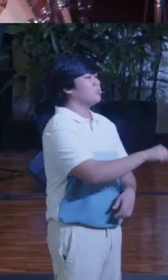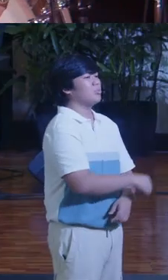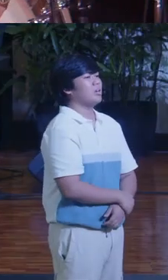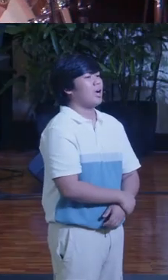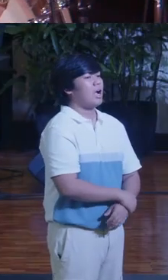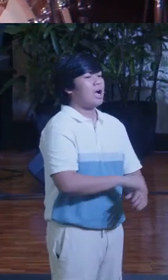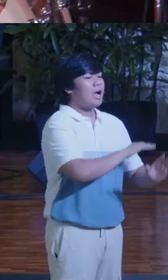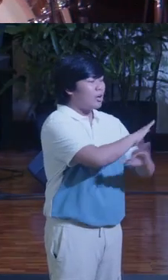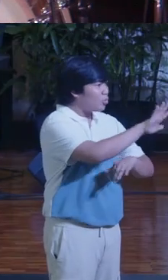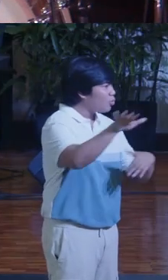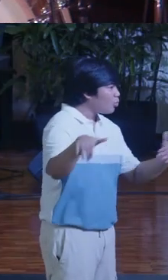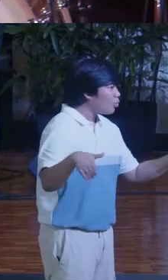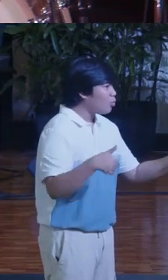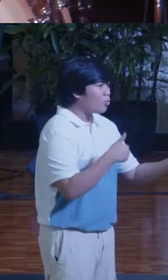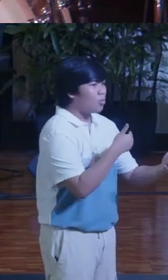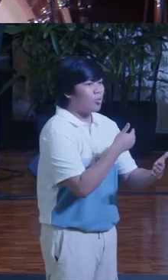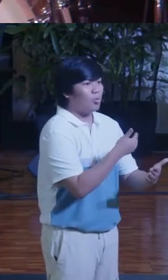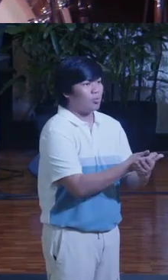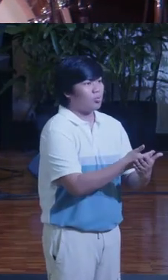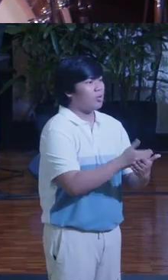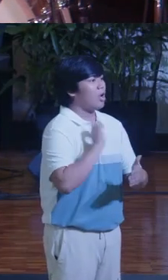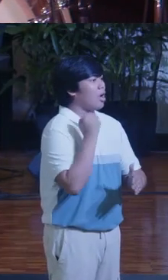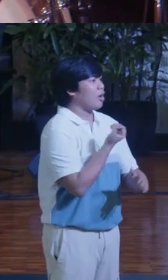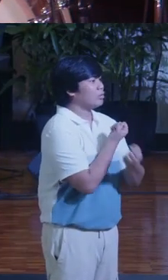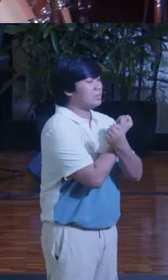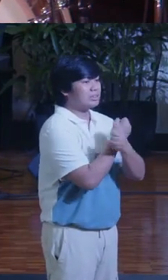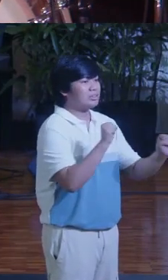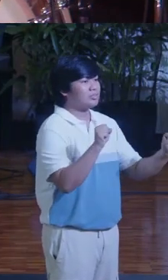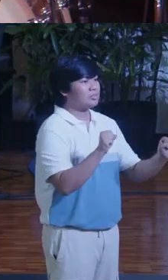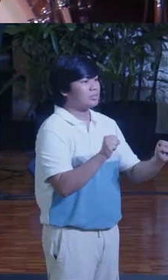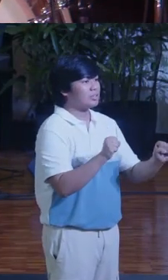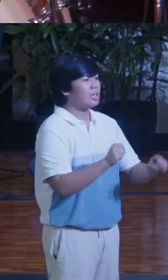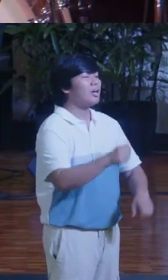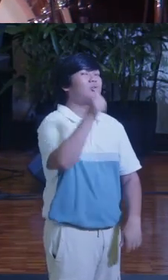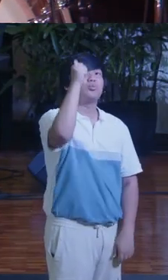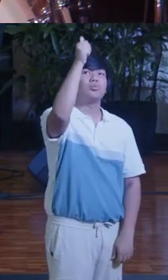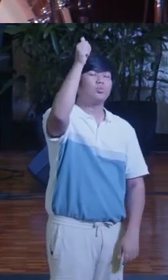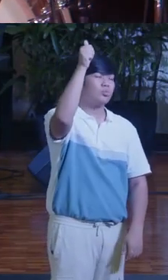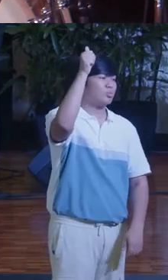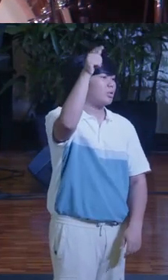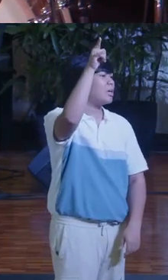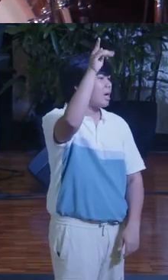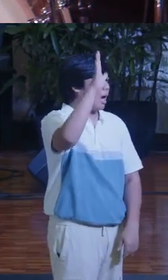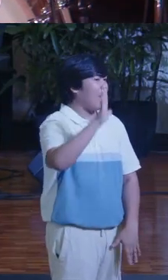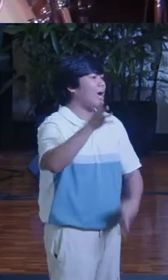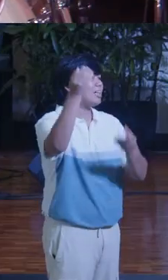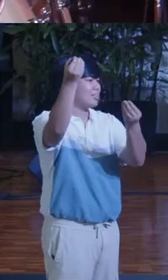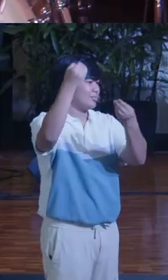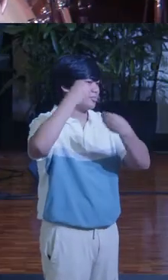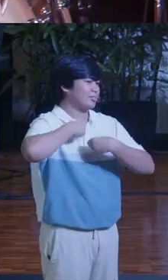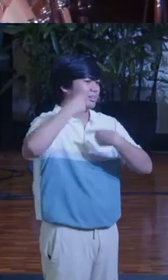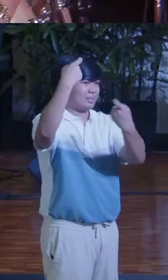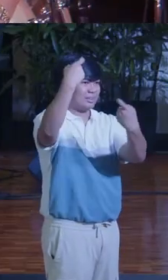po. Ang ating pong kaligtasan ay supernatural na binigay ng Diyos sa atin. Kaya sabi ni